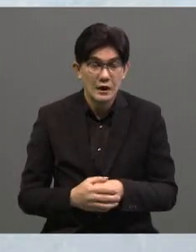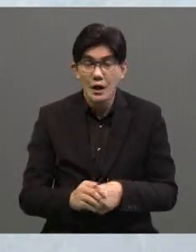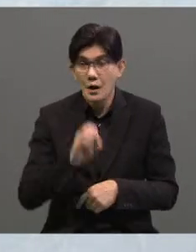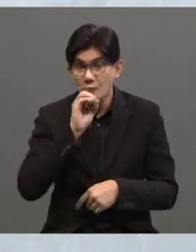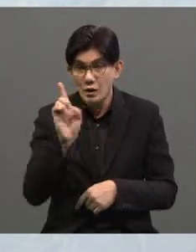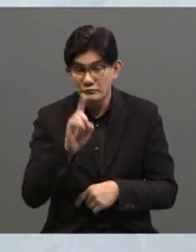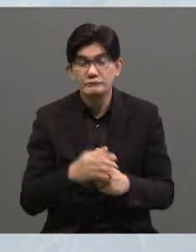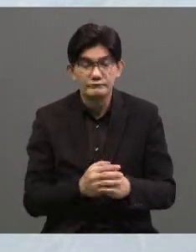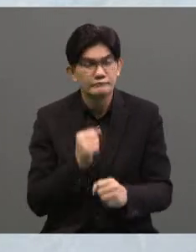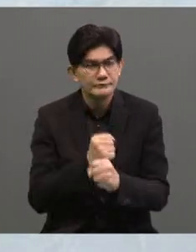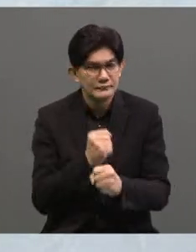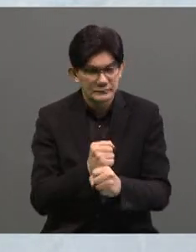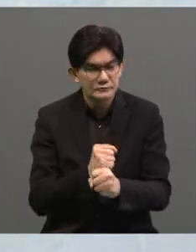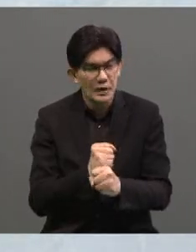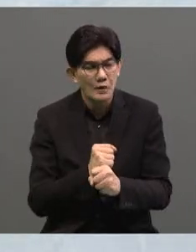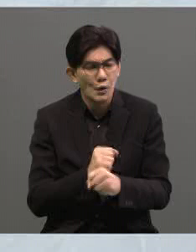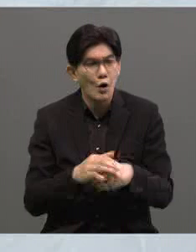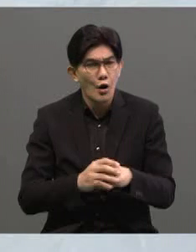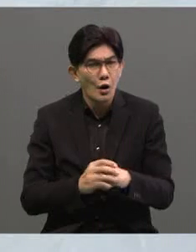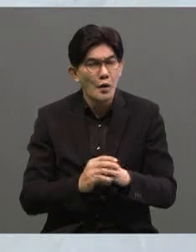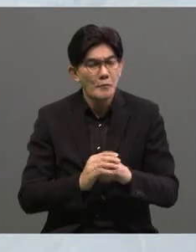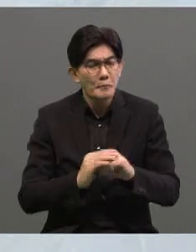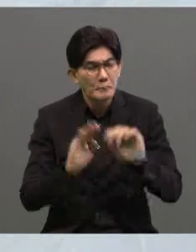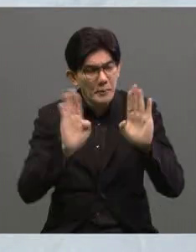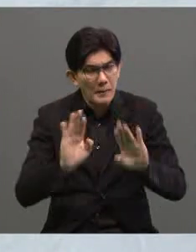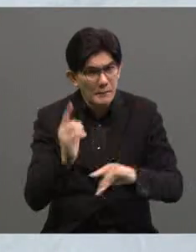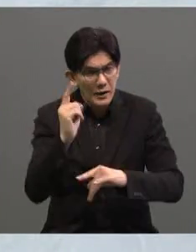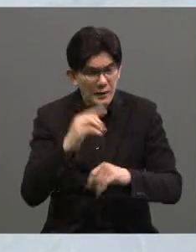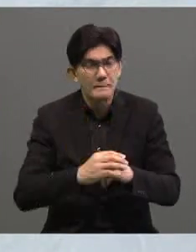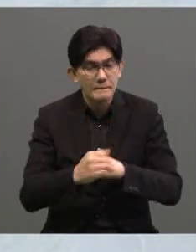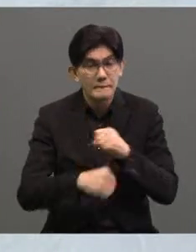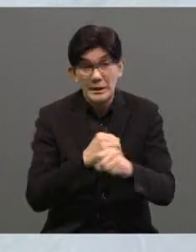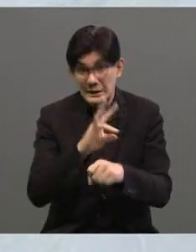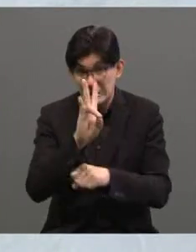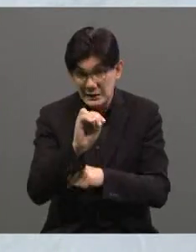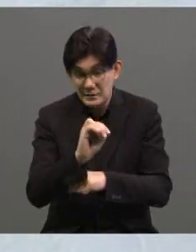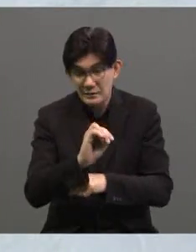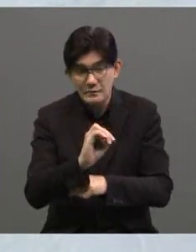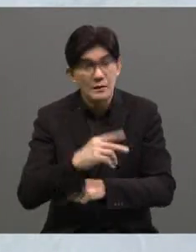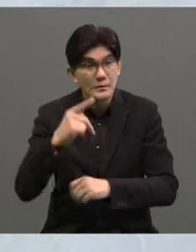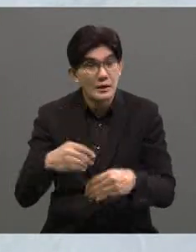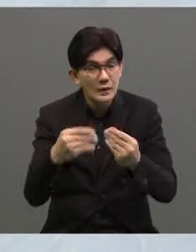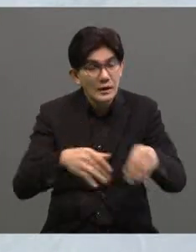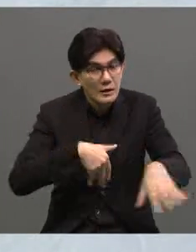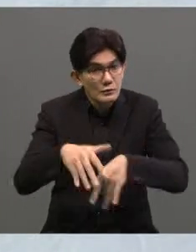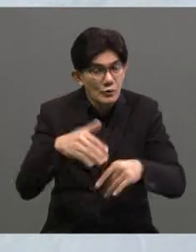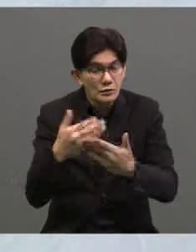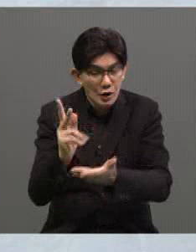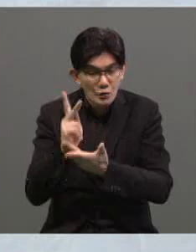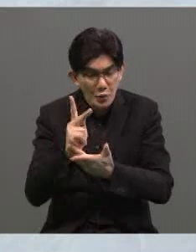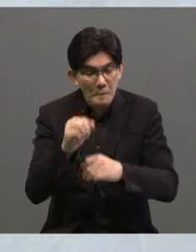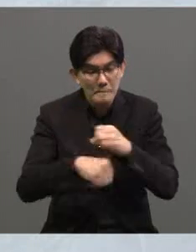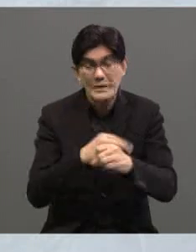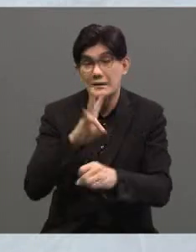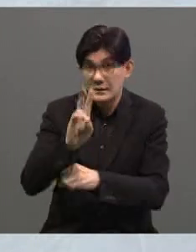าคารได้ออกโปรโมชั่นผลิตภัณฑ์ทางการเงินฉลองครบรอบ70ปีสุดพิเศษสำหรับประชาชนโดยเฉพาะสินเชื่อบ้าน70